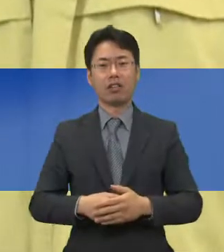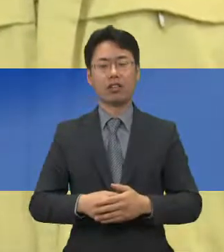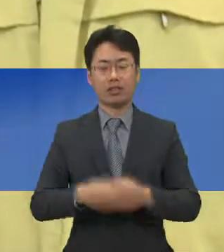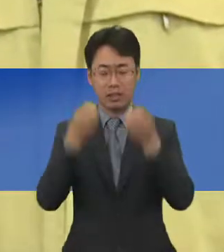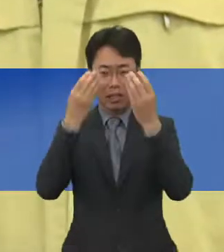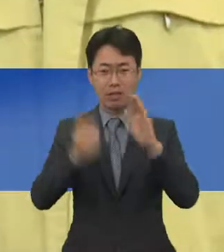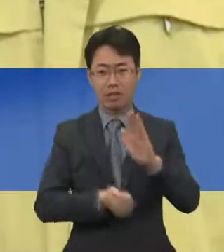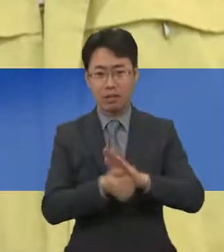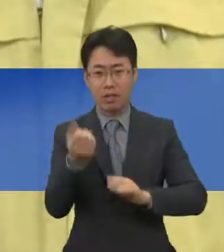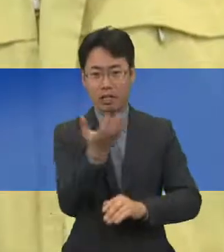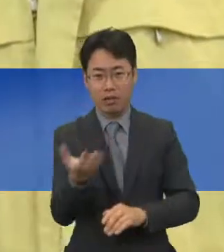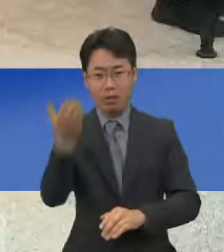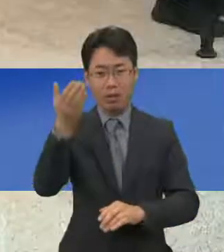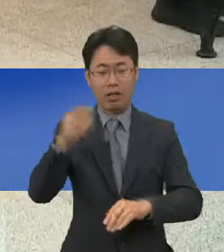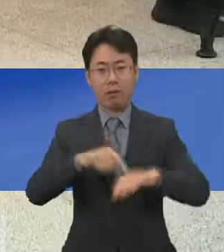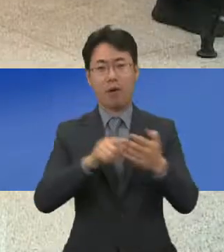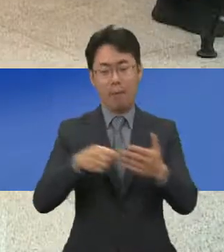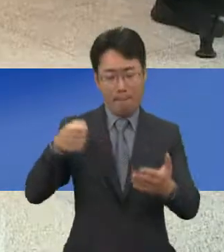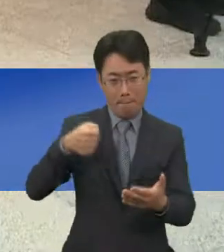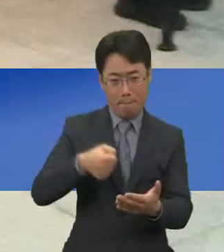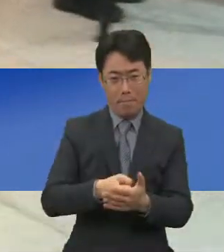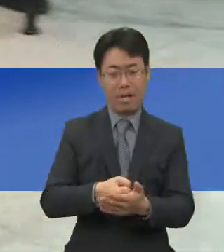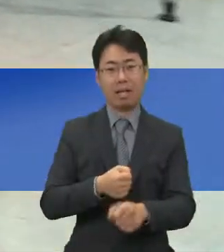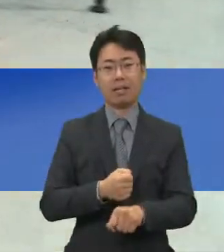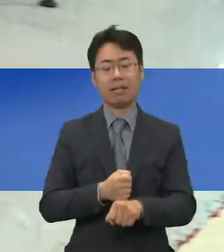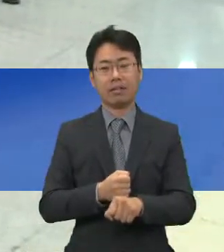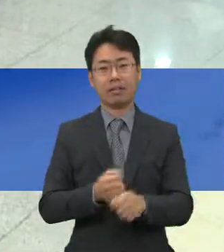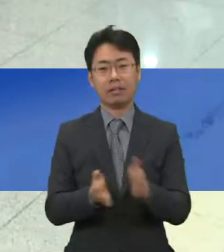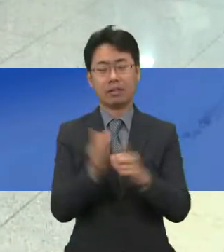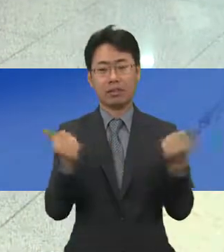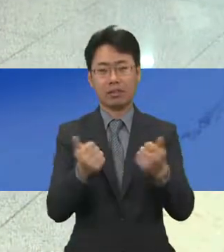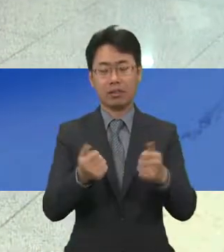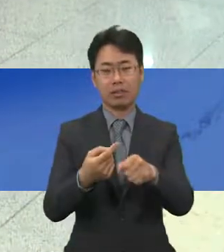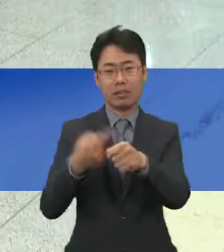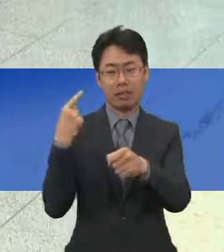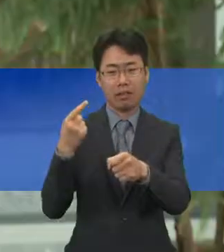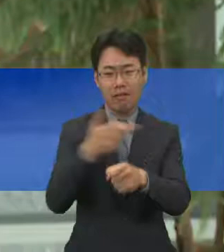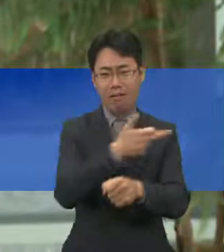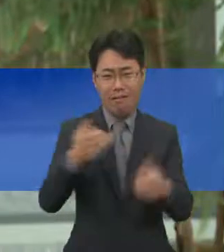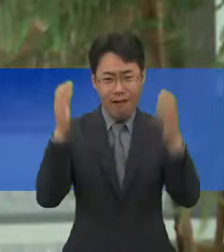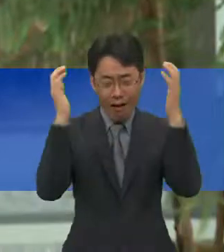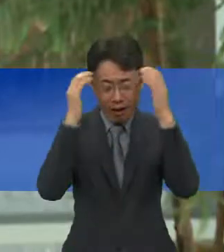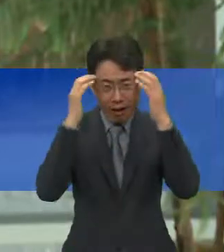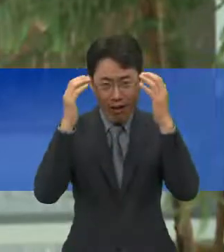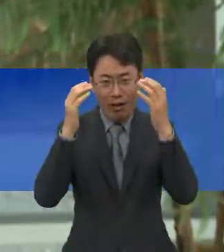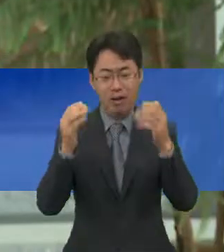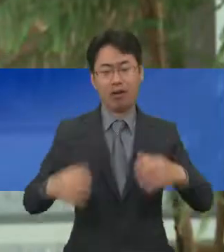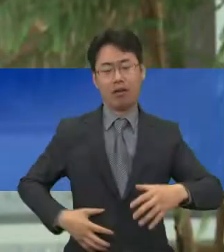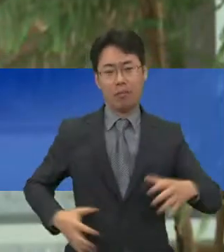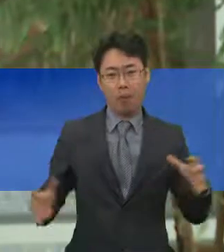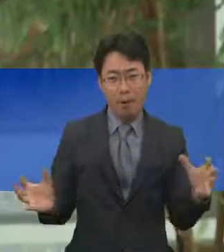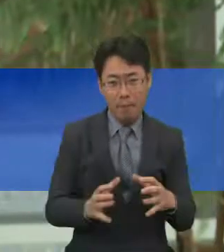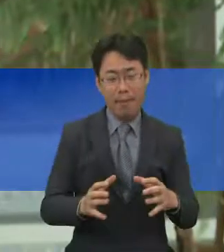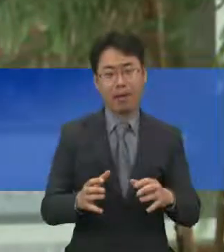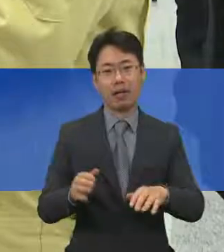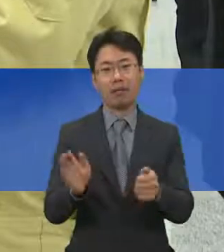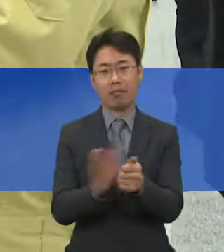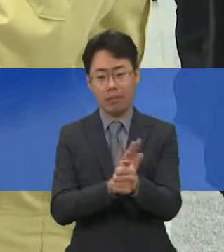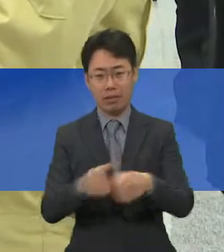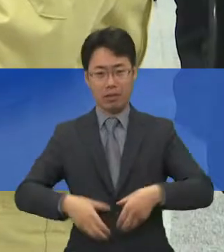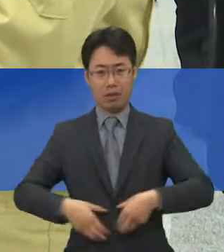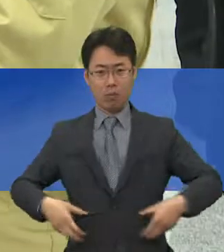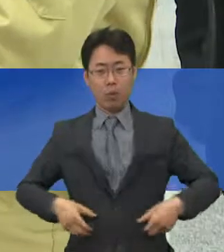자르며 새로운 희망과 도약을 다짐했습니다. 포항시의회는 지난 한해큰 역경을 협력과